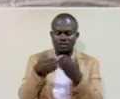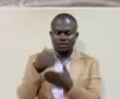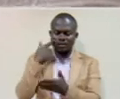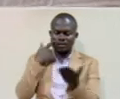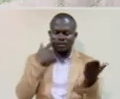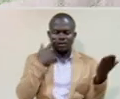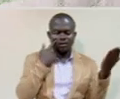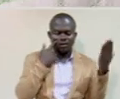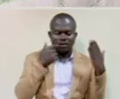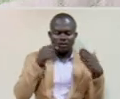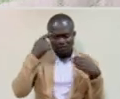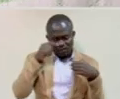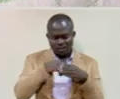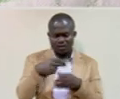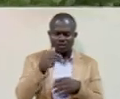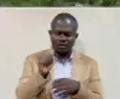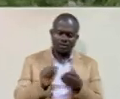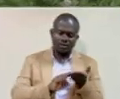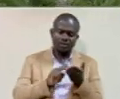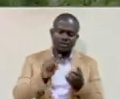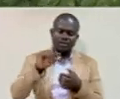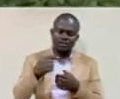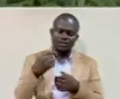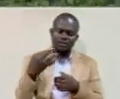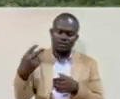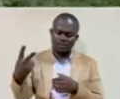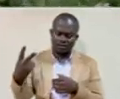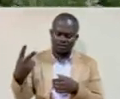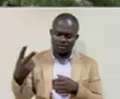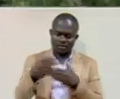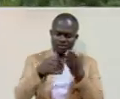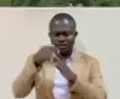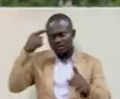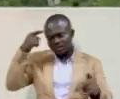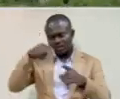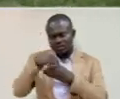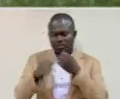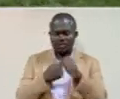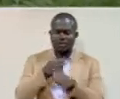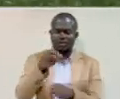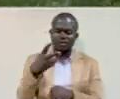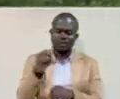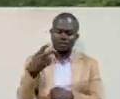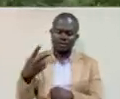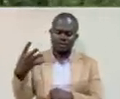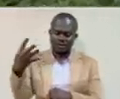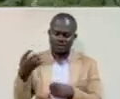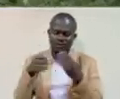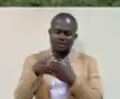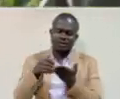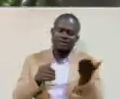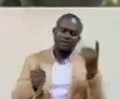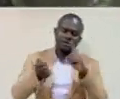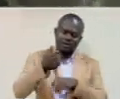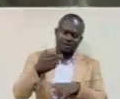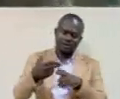imwe bakoreshaga ibiro 32 by'ifumbire mvaruganda intego akaba ari uko mu mwaka w'2024 bazagera